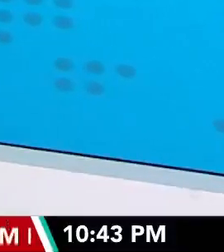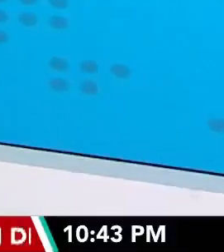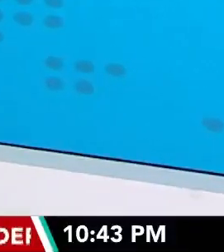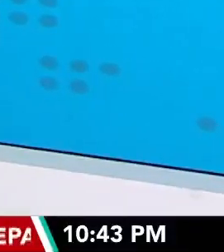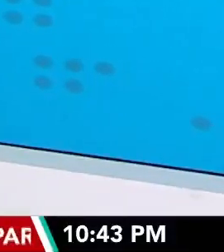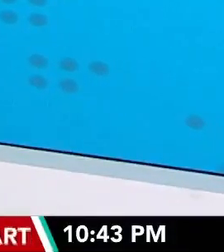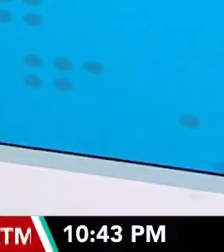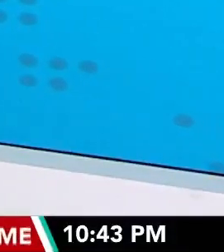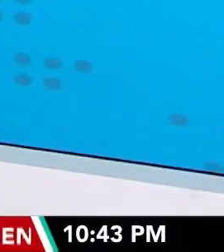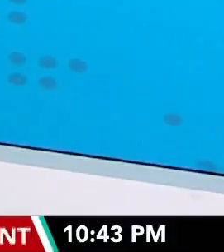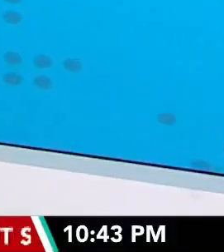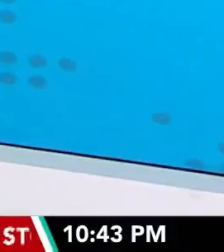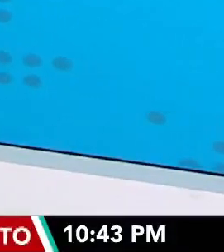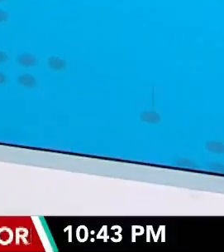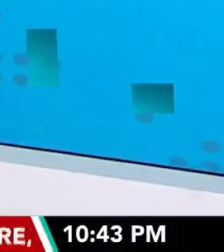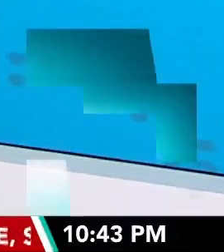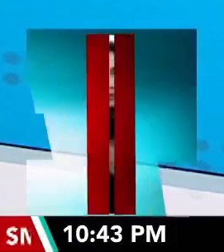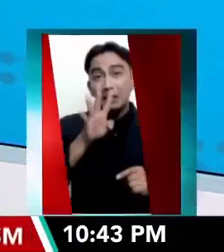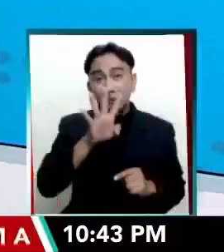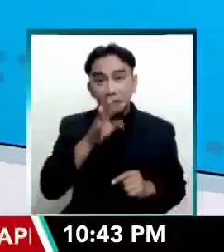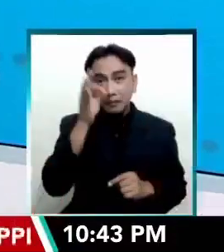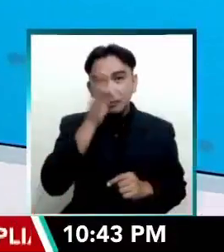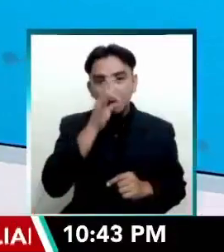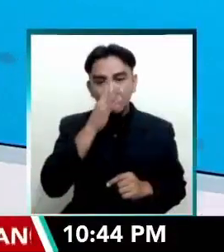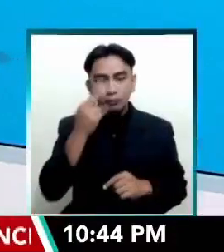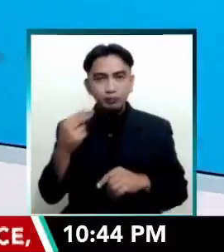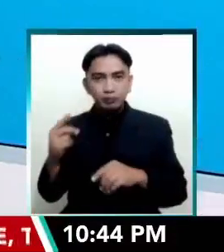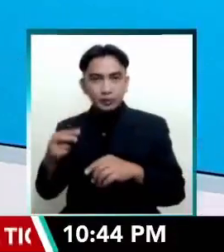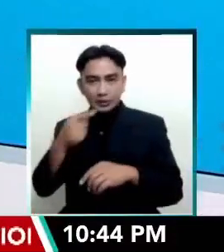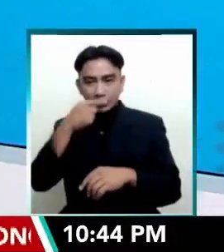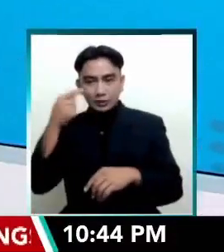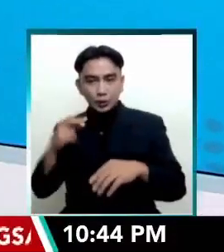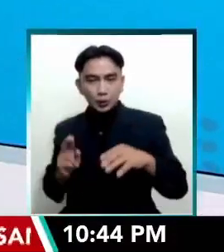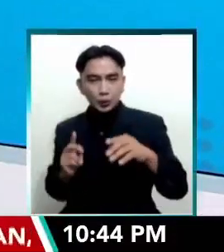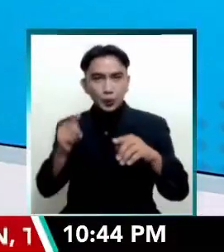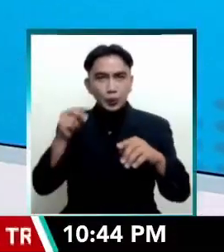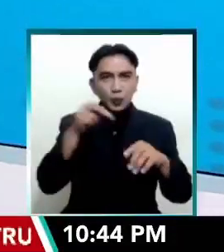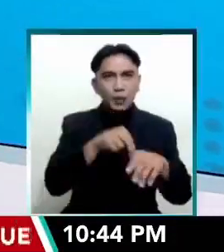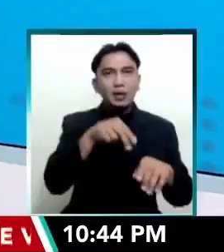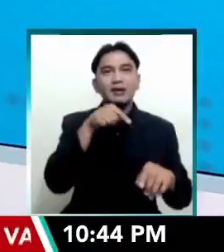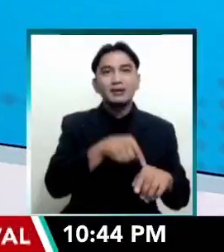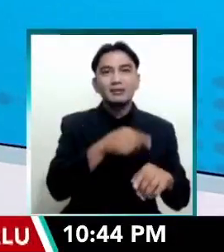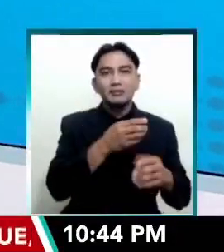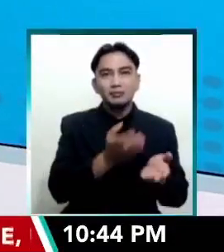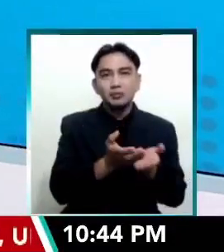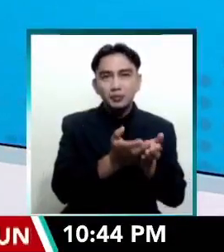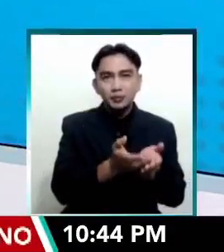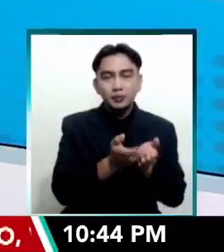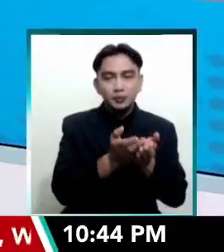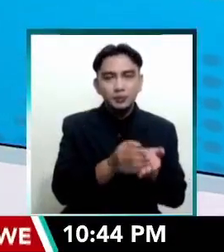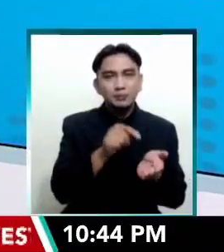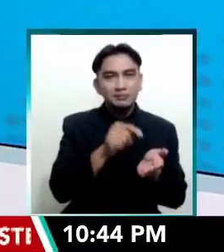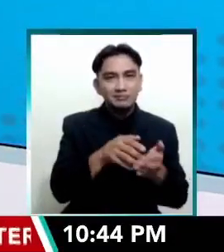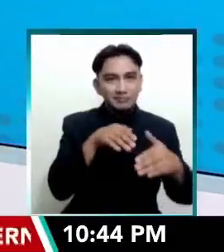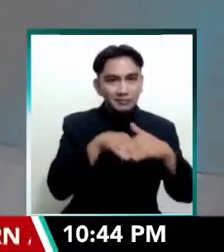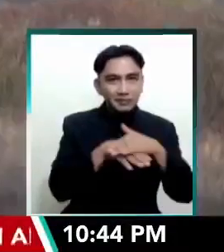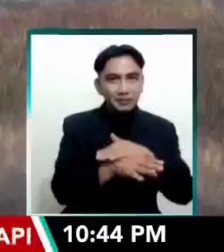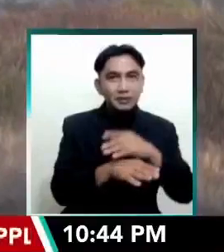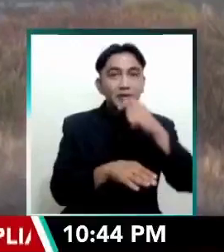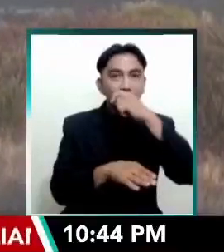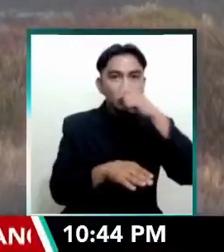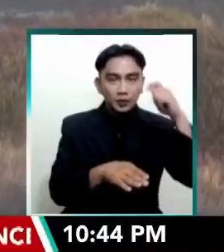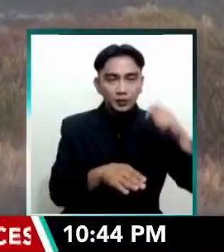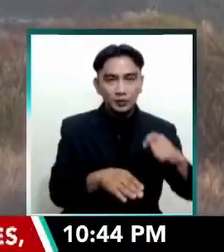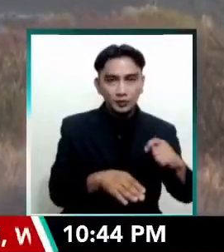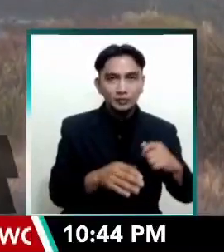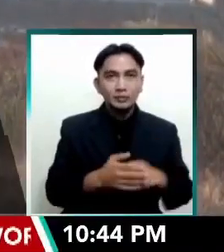Sugatan ng apat na Pinoy nang tamaan ng missile ng Russia ang sinasakyan nilang barko habang papasok sa isang pantalan sa Ukraine. Ayon sa